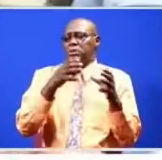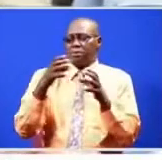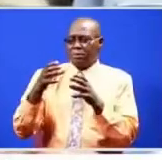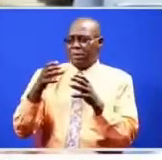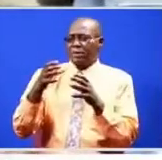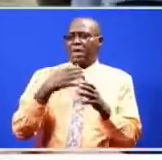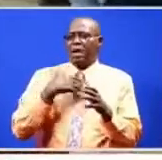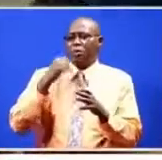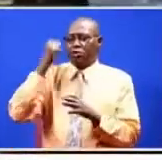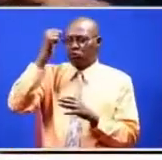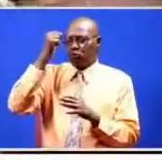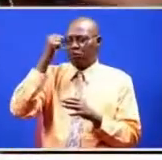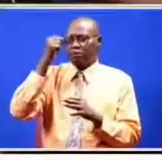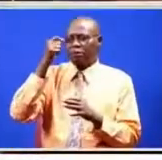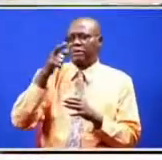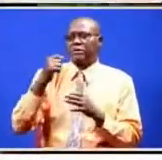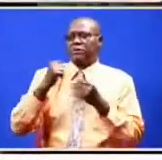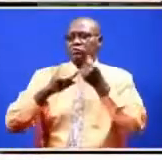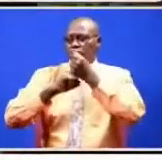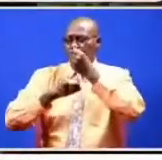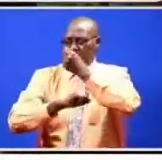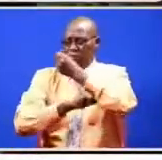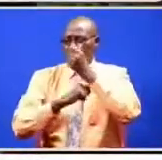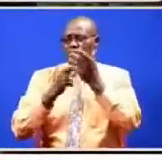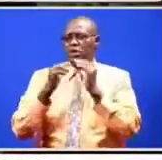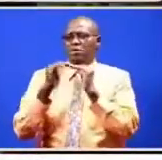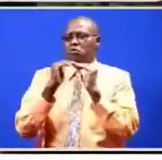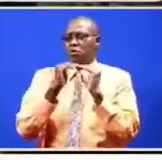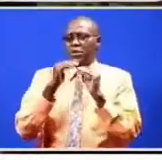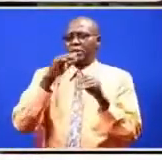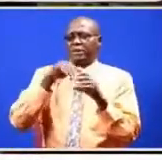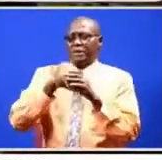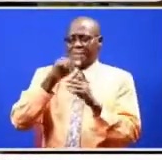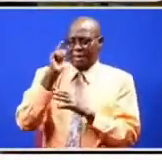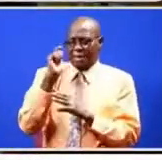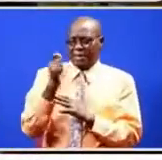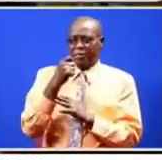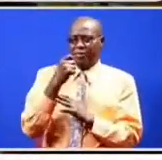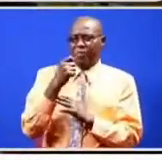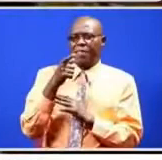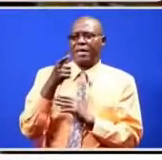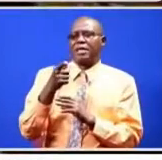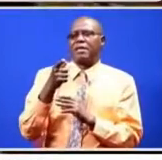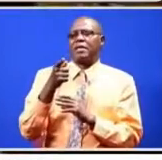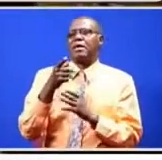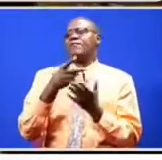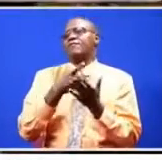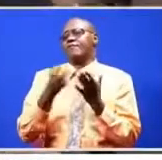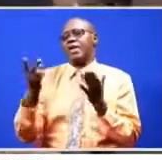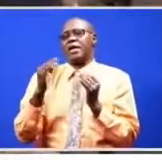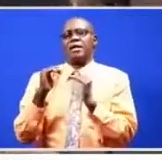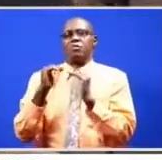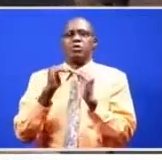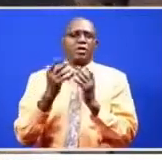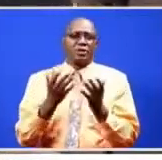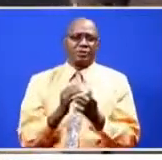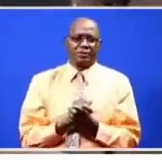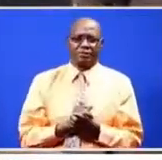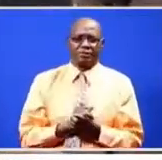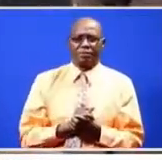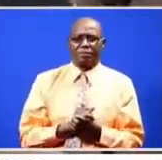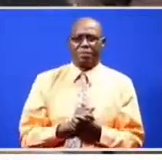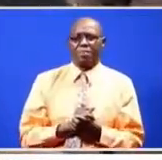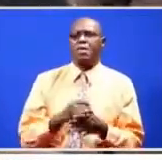kisiasa ambavyo ndio msingi wa demokrasia katika nchi yetu ya Kenya vimekosa demokrasia. Nataka kuambia watu wa Malindi